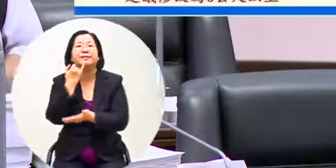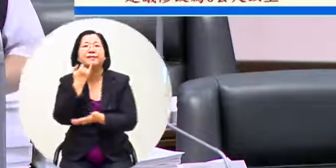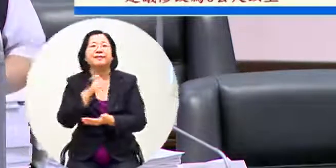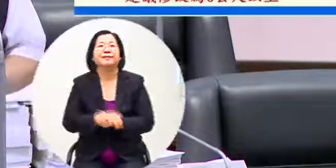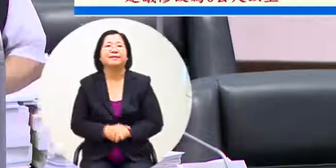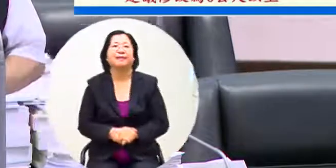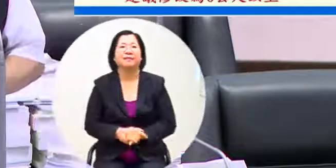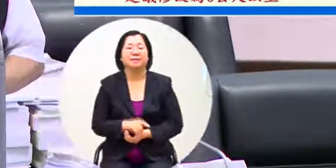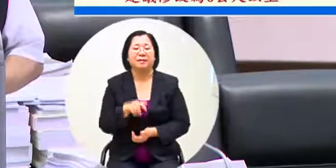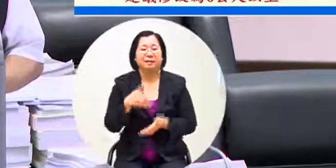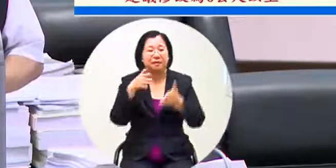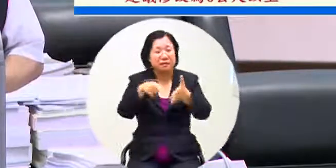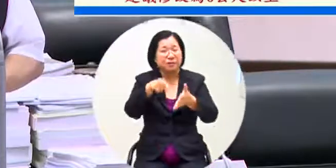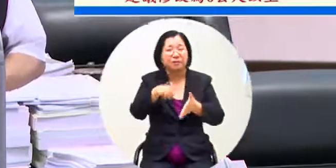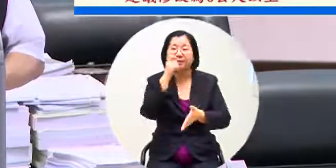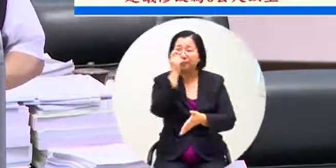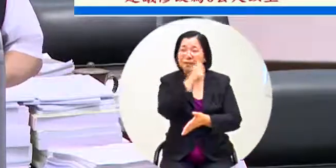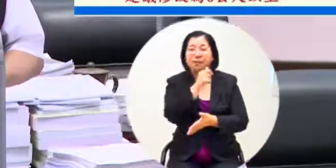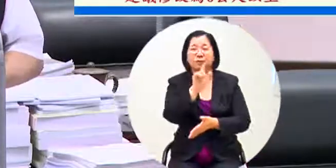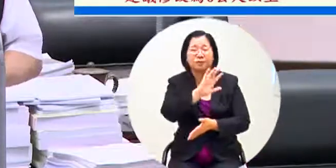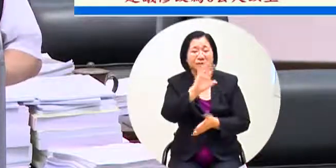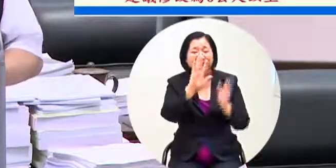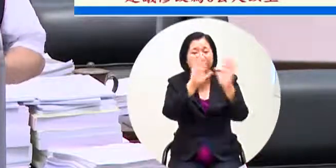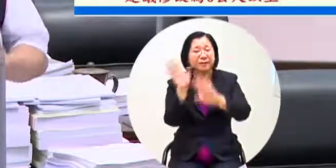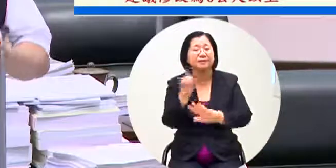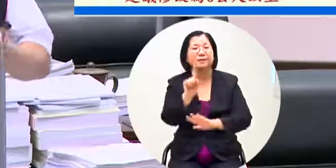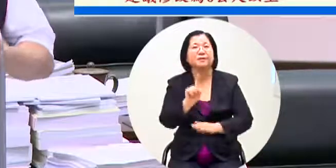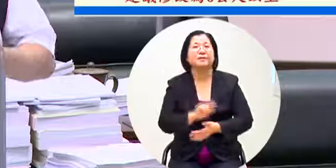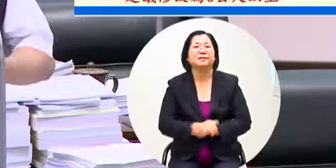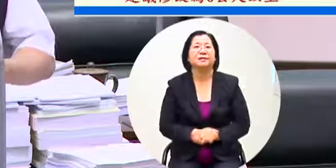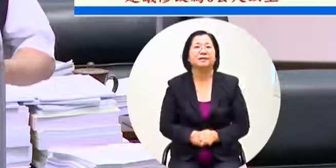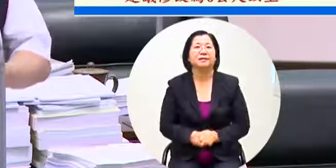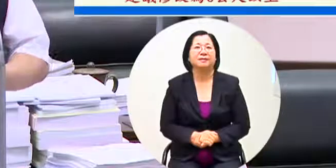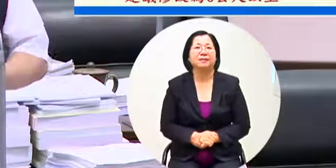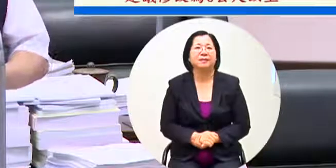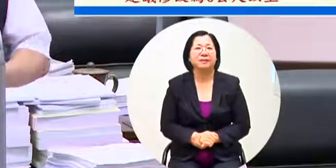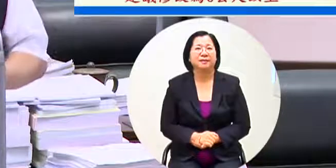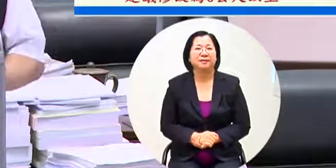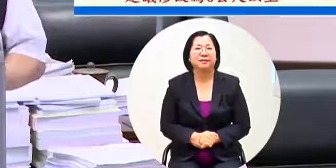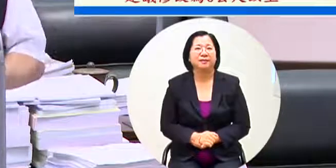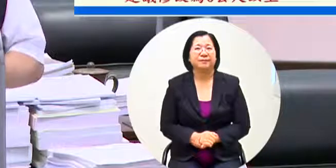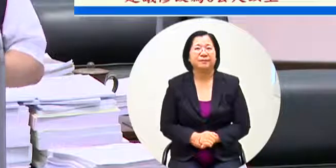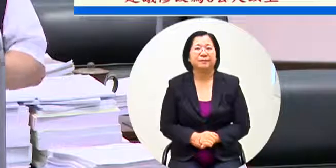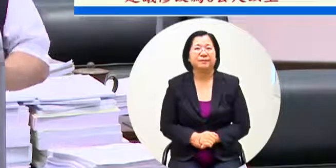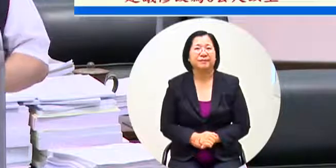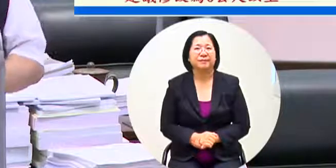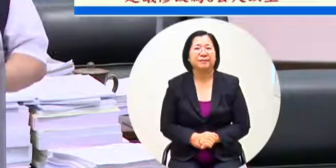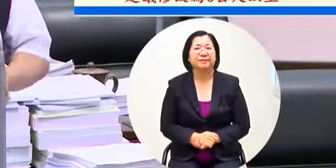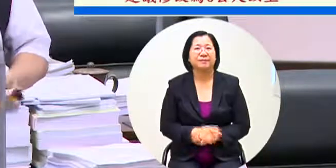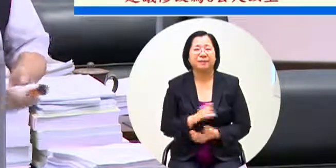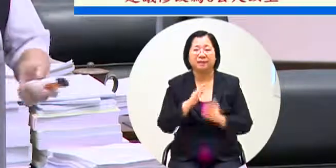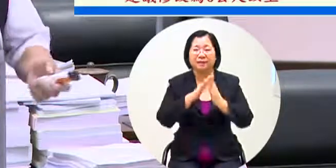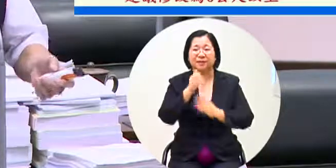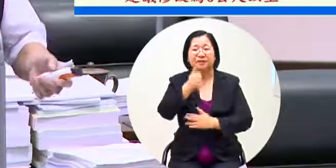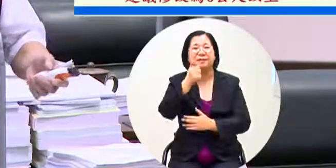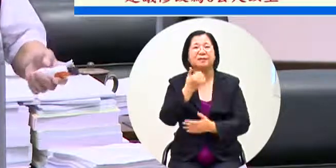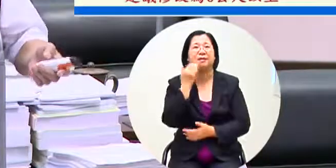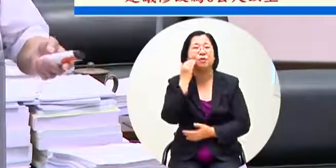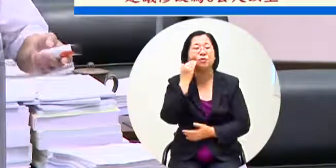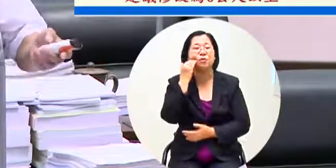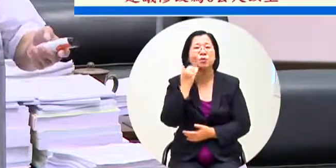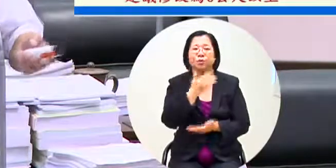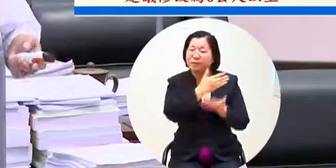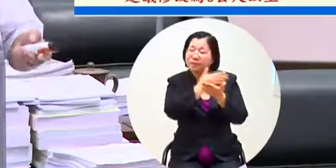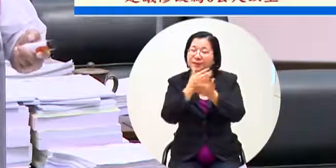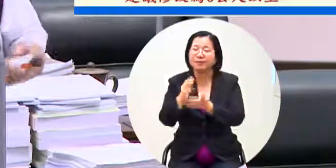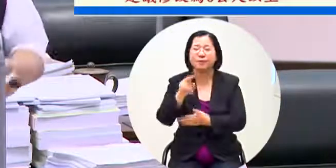讲有一挂这个情况的吼、哦，是不是啦？请我市长遐市长会当来做解决的吼、哦，那么希望市长吼、